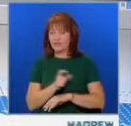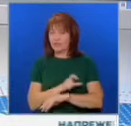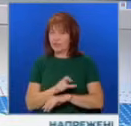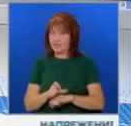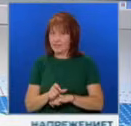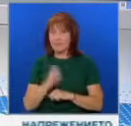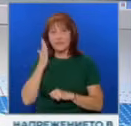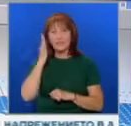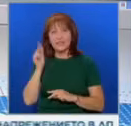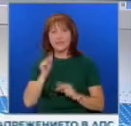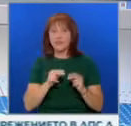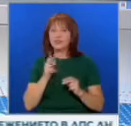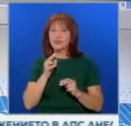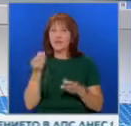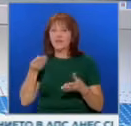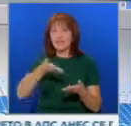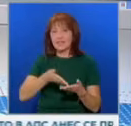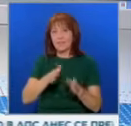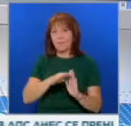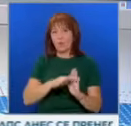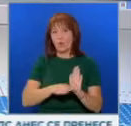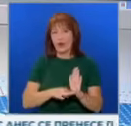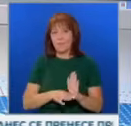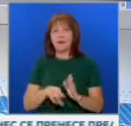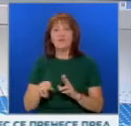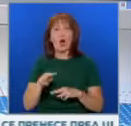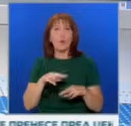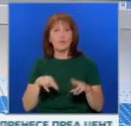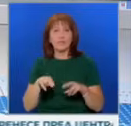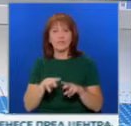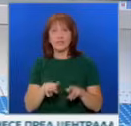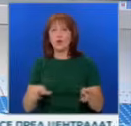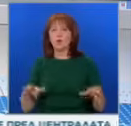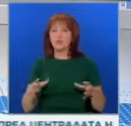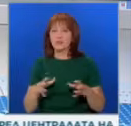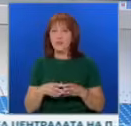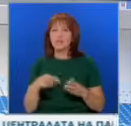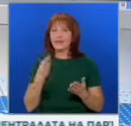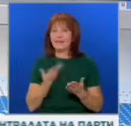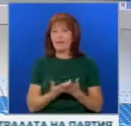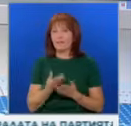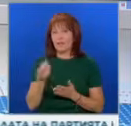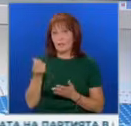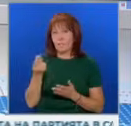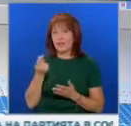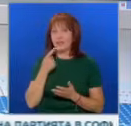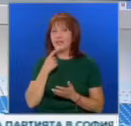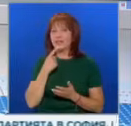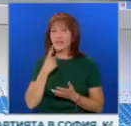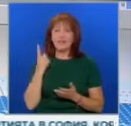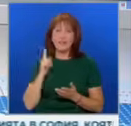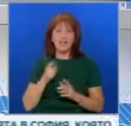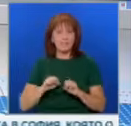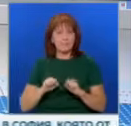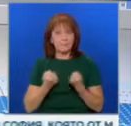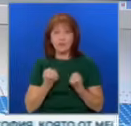следващата седмица Министерският съвет ще внесе програма в ресорните комисии на Народното събрание за отпускане на средства и за